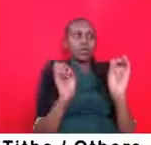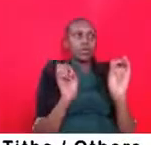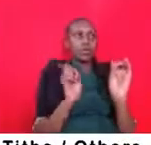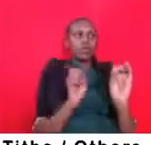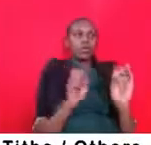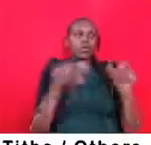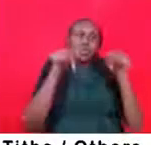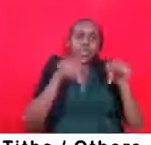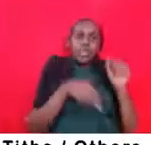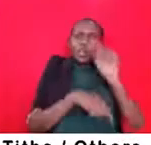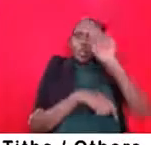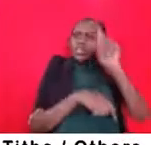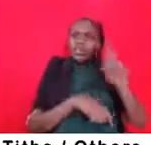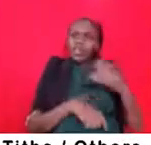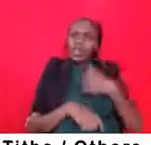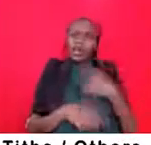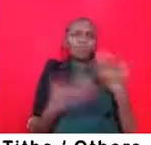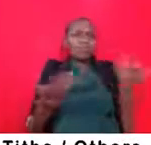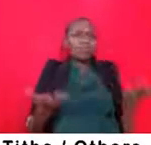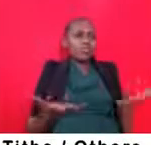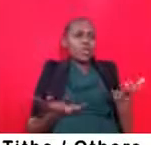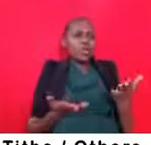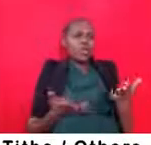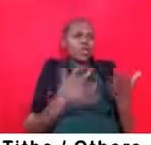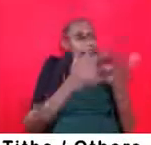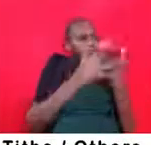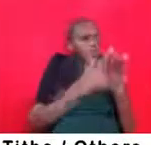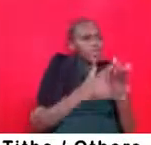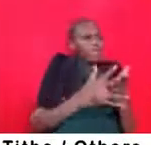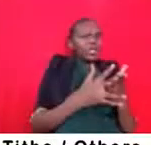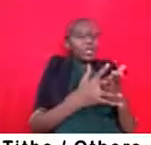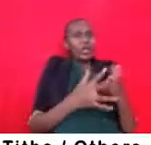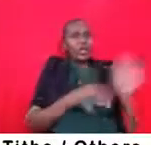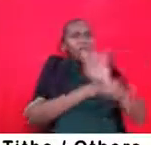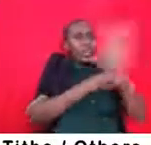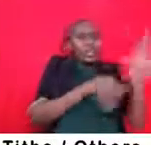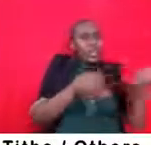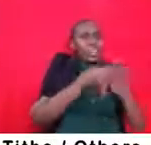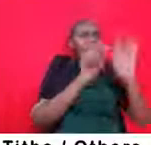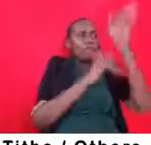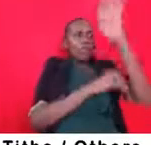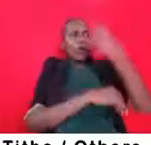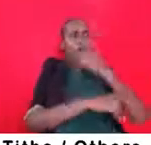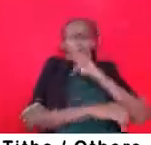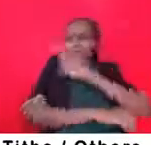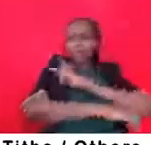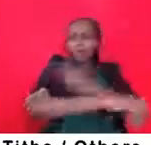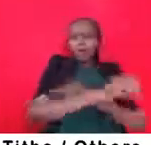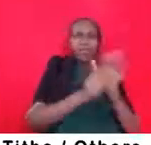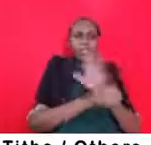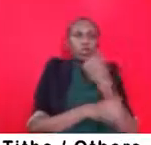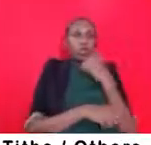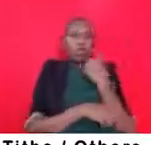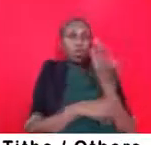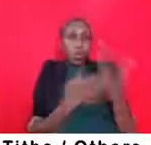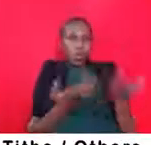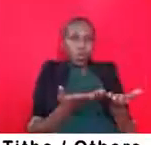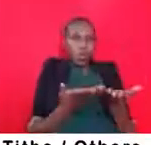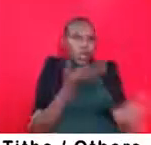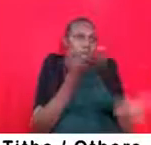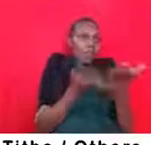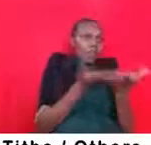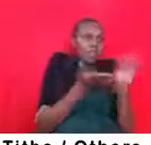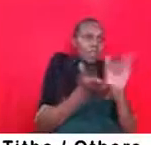hapo tunajiuliza swali, kwani katikati ya corona na Yesu Kristo nani ako na nguvu? Inaweza kuwa ya